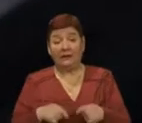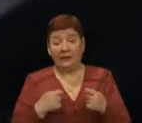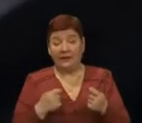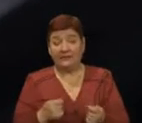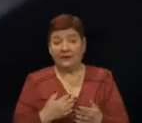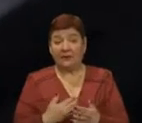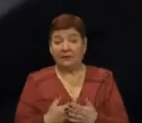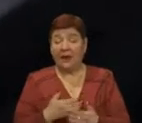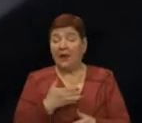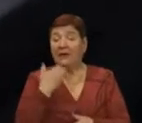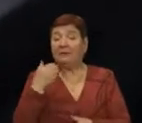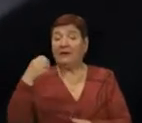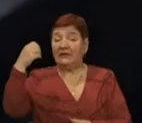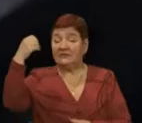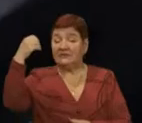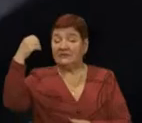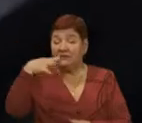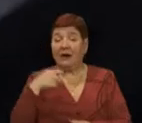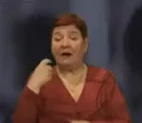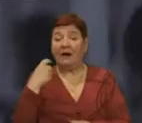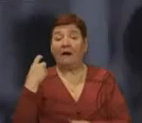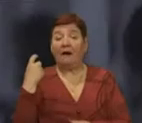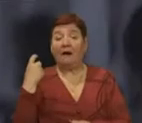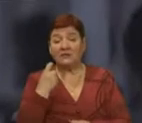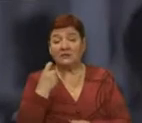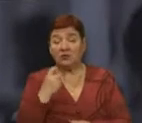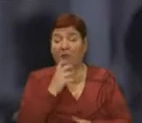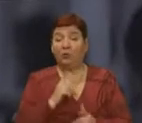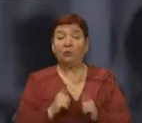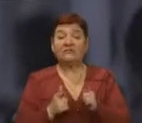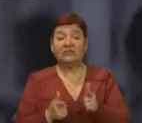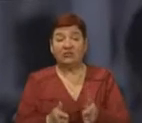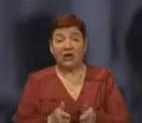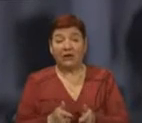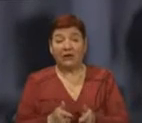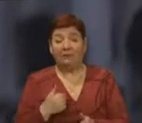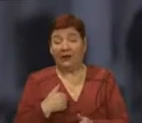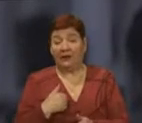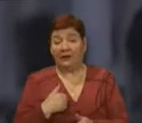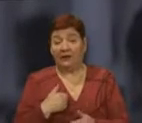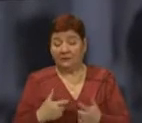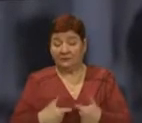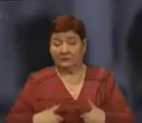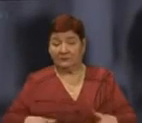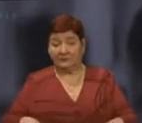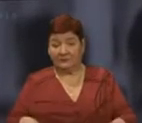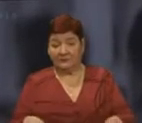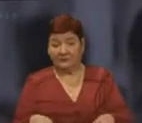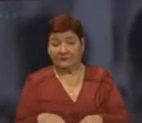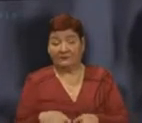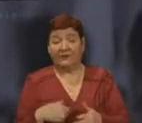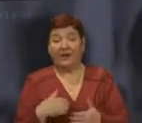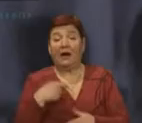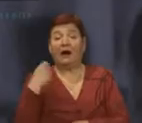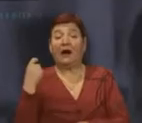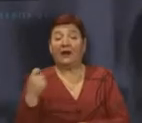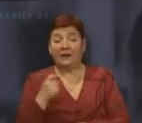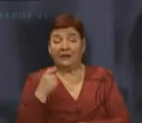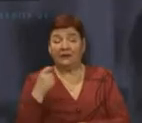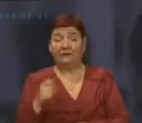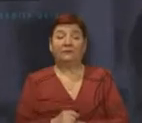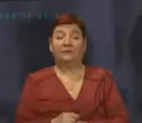ну, наприклад, немає електрики, немає газу, немає теплопостачання, то звісно, що муніципалітети, наприклад,